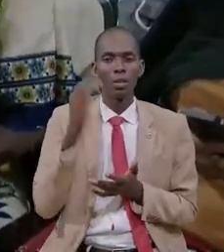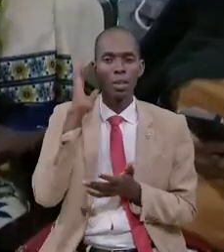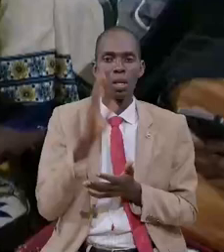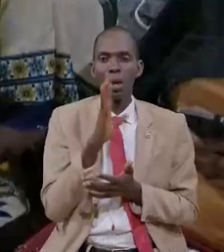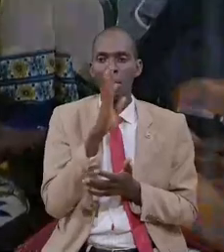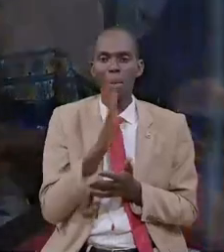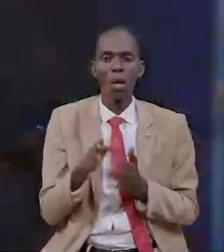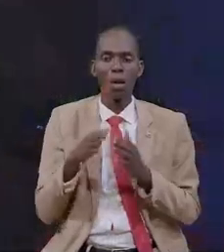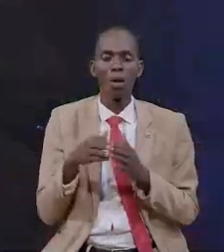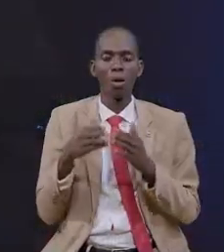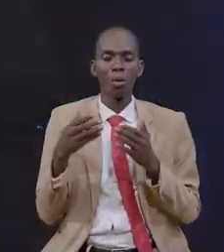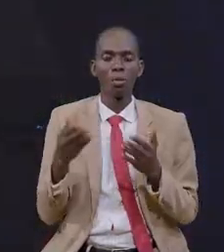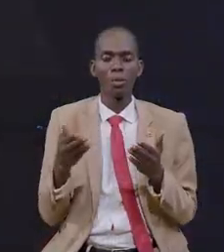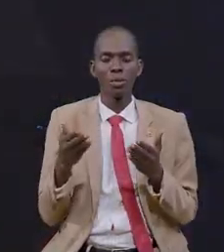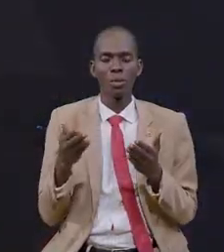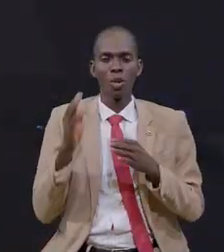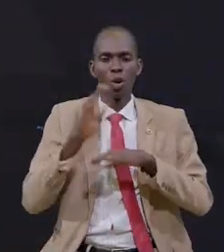vous ouvrira.